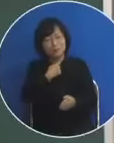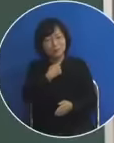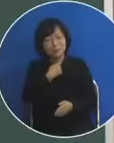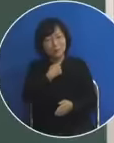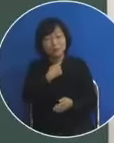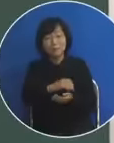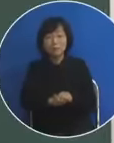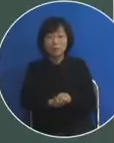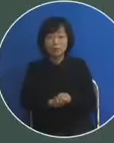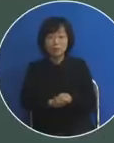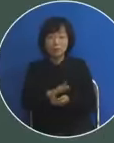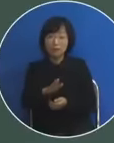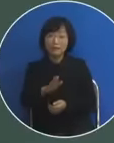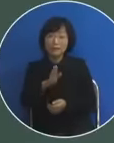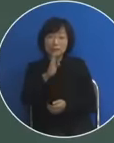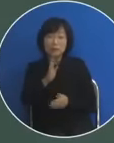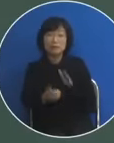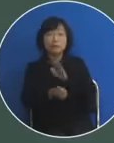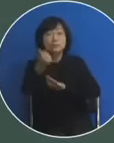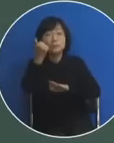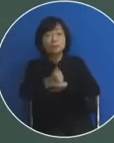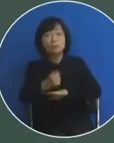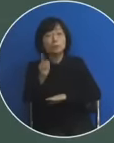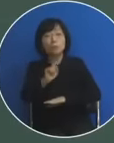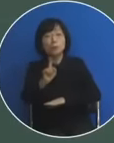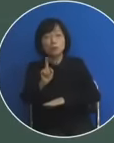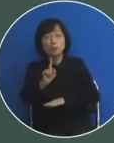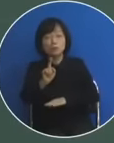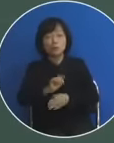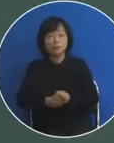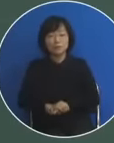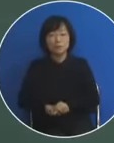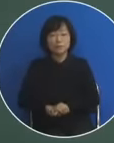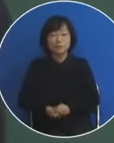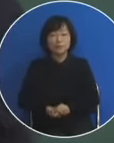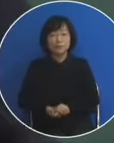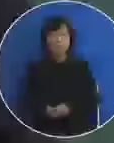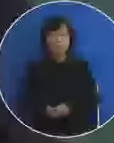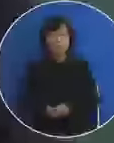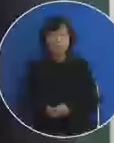여러분이 이제는 이 하나님이 가장